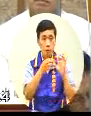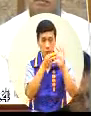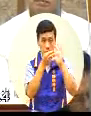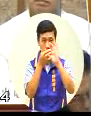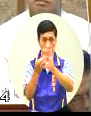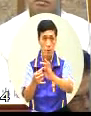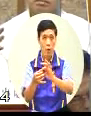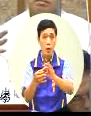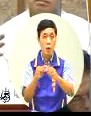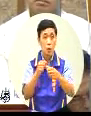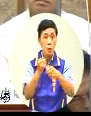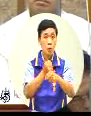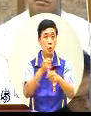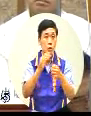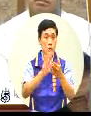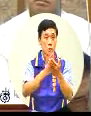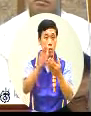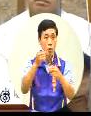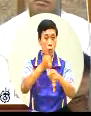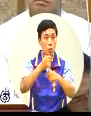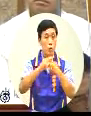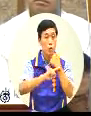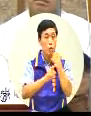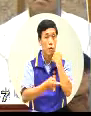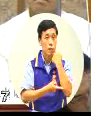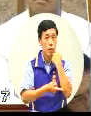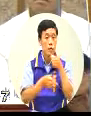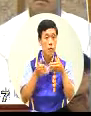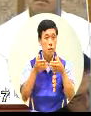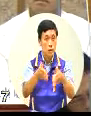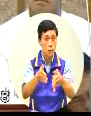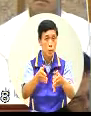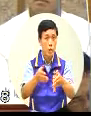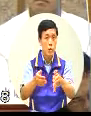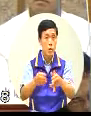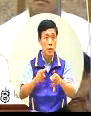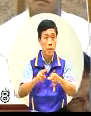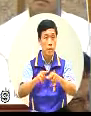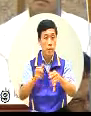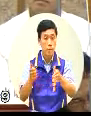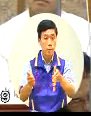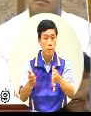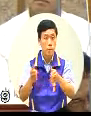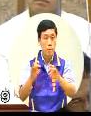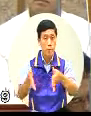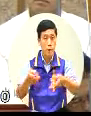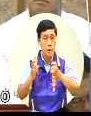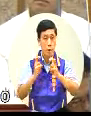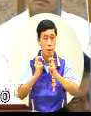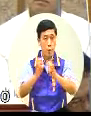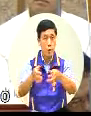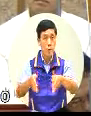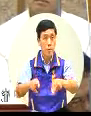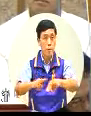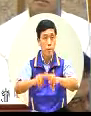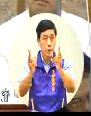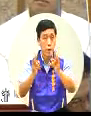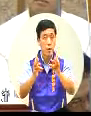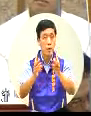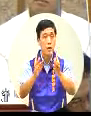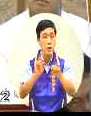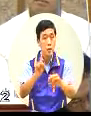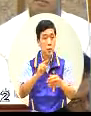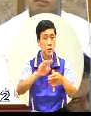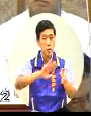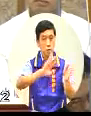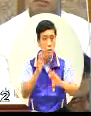会有第一阶段即将要通车的这一个部分呢，可以来学习什么样的一个方式对于我们第二阶段的实施是最好